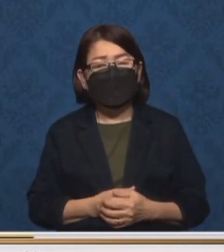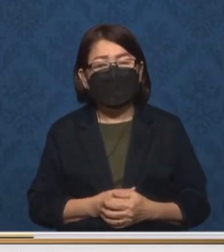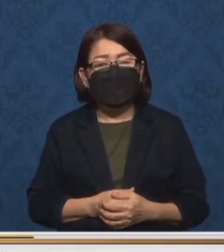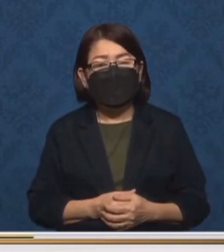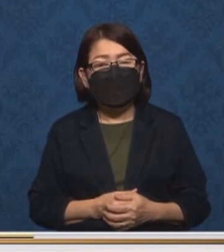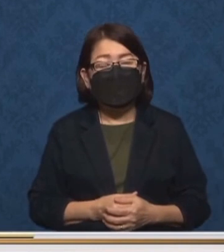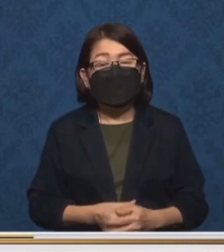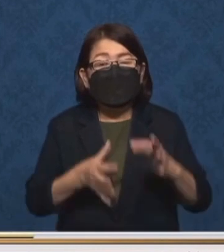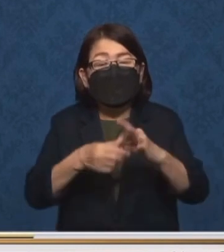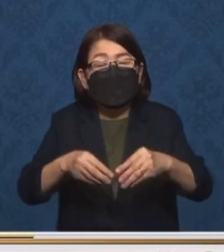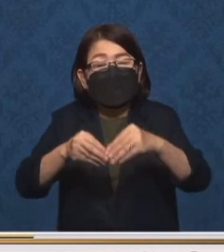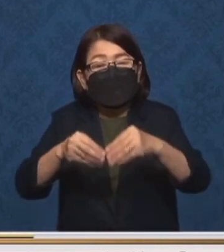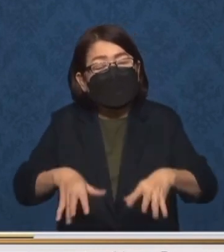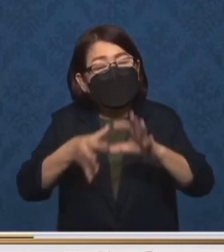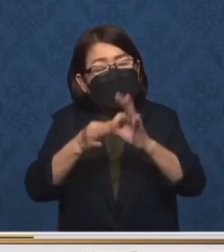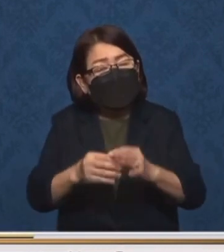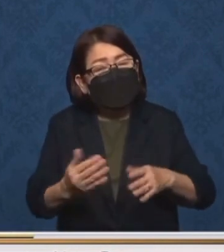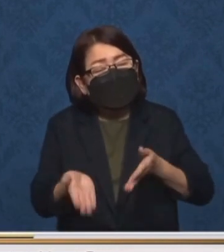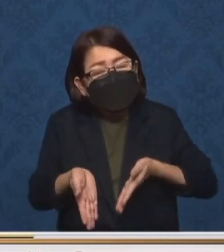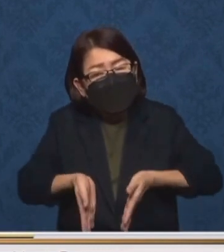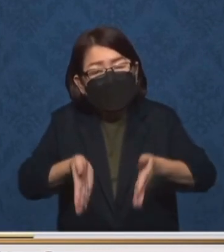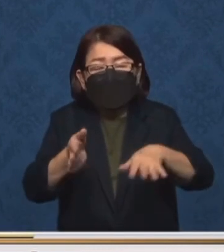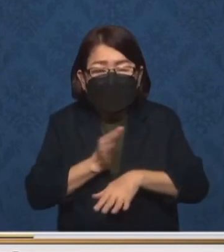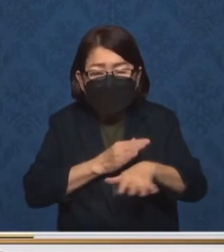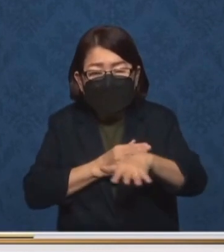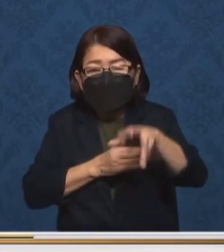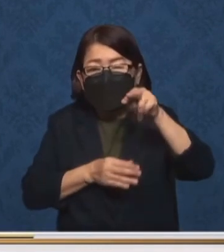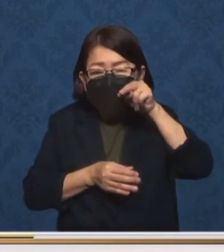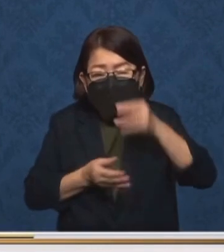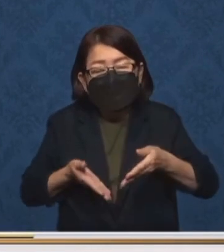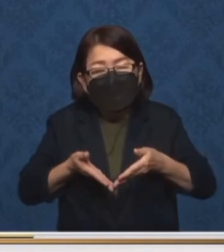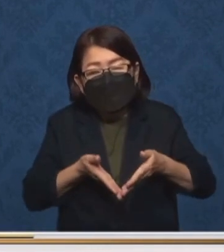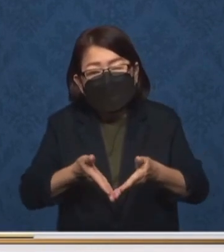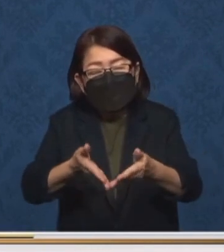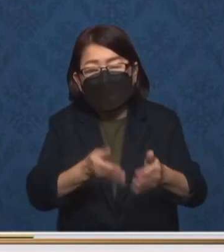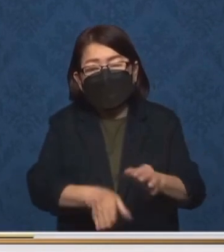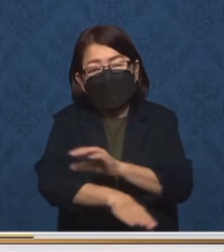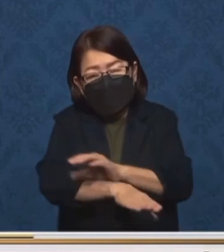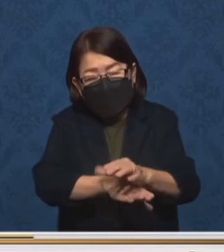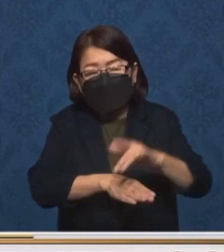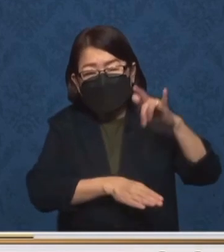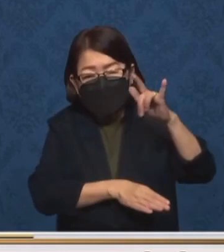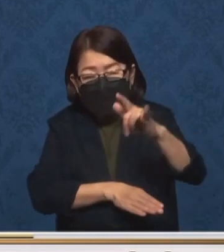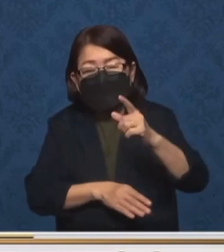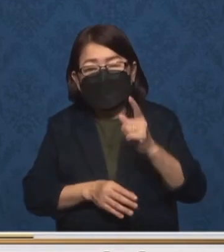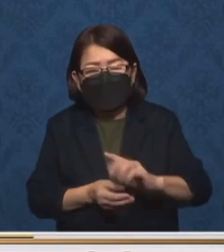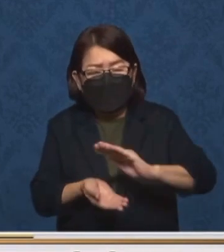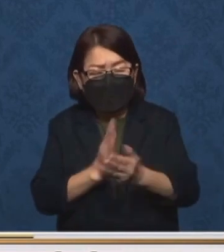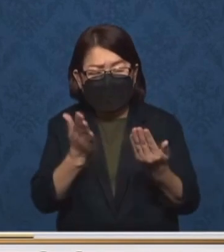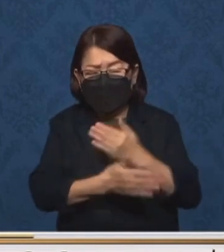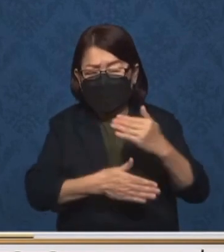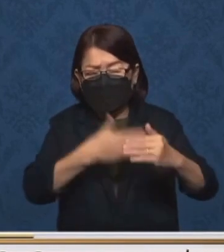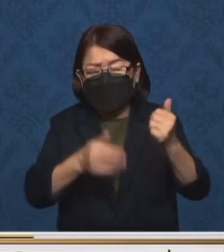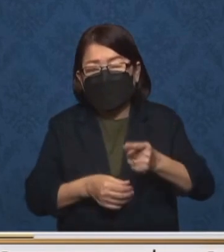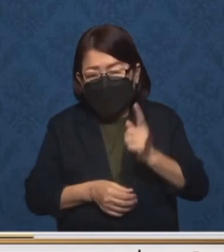อัดับด้านโงสางพ้ฐานการคำนาคมททางบก ทางน้ำ ทางเรือทางอากาศต้ตด 1 ใน 50 อัดับแรก